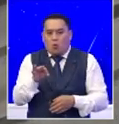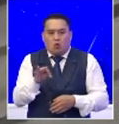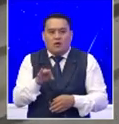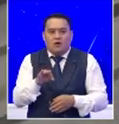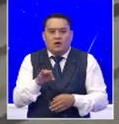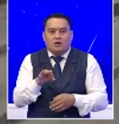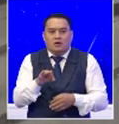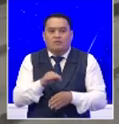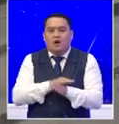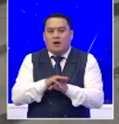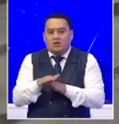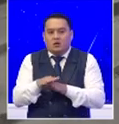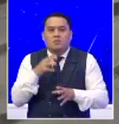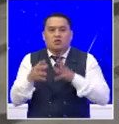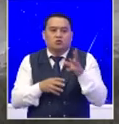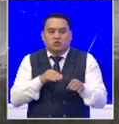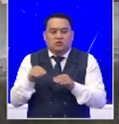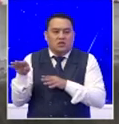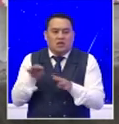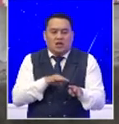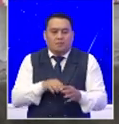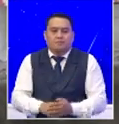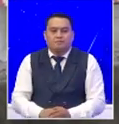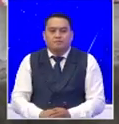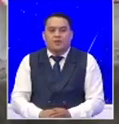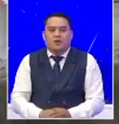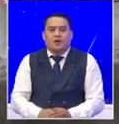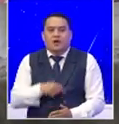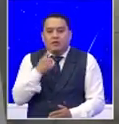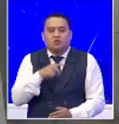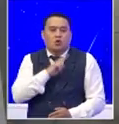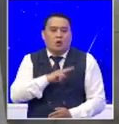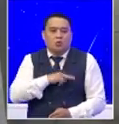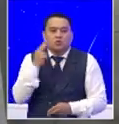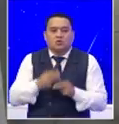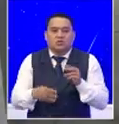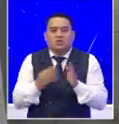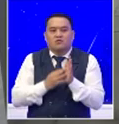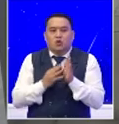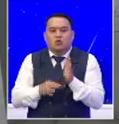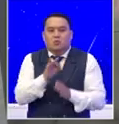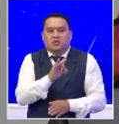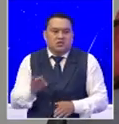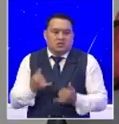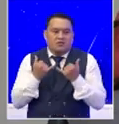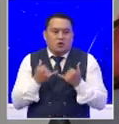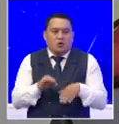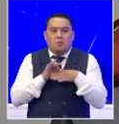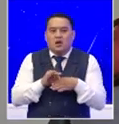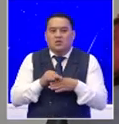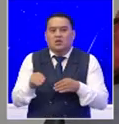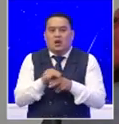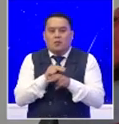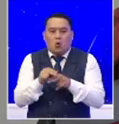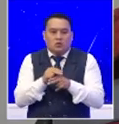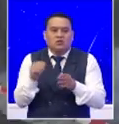он по всем международным стандартам. Представители подрядчика заверяют, что работы завершены на 90%. Сейчас же снаружи проводится монтаж